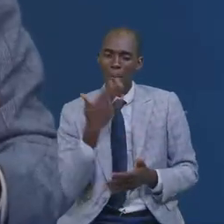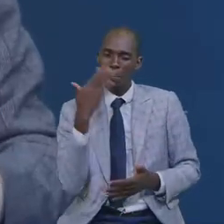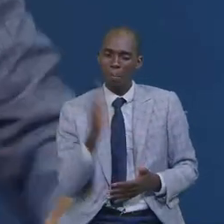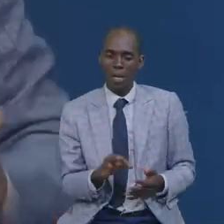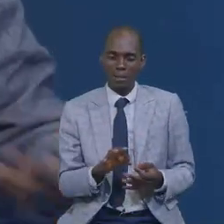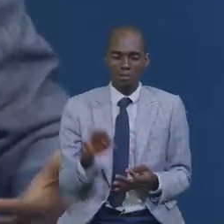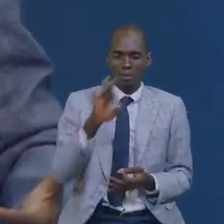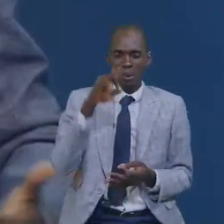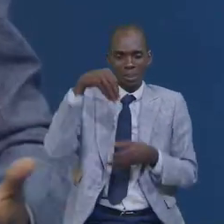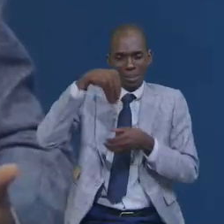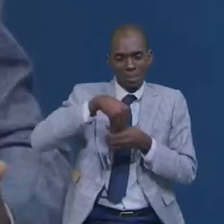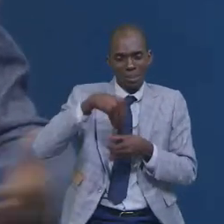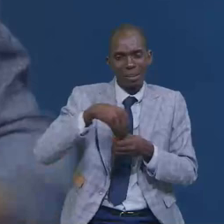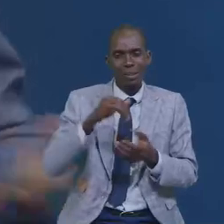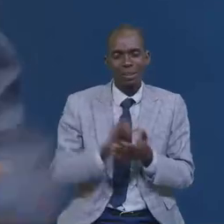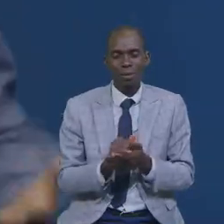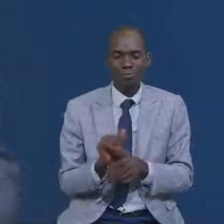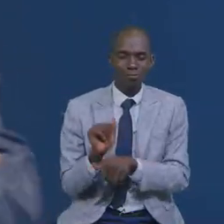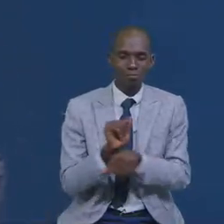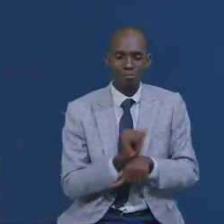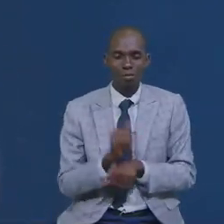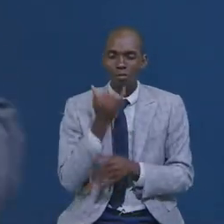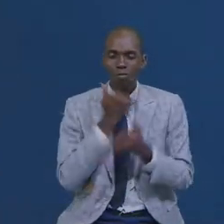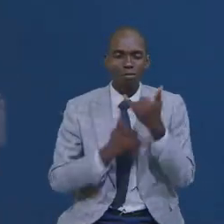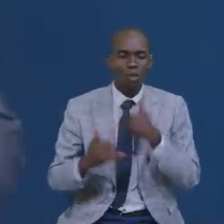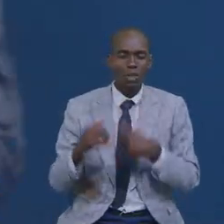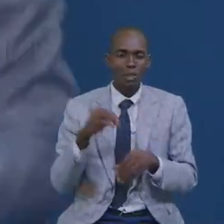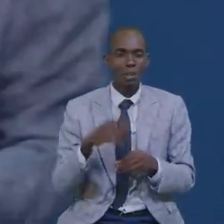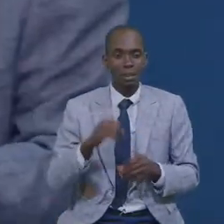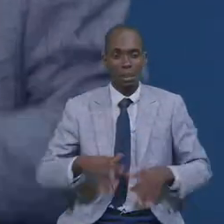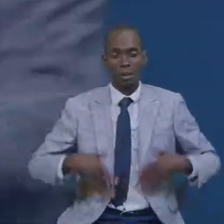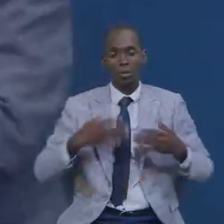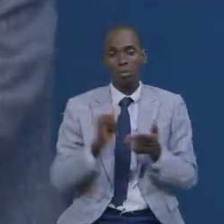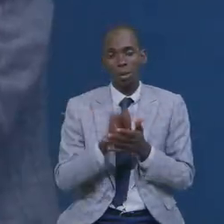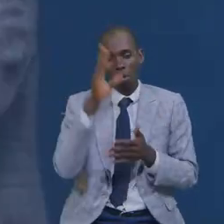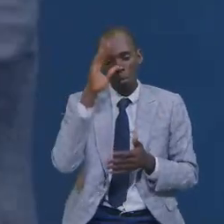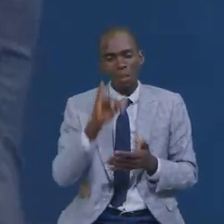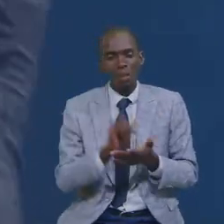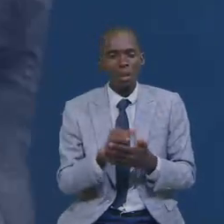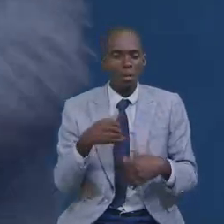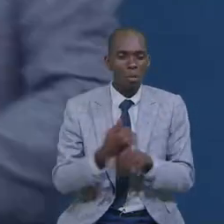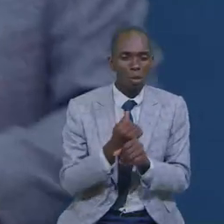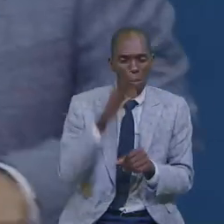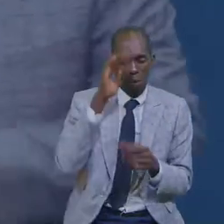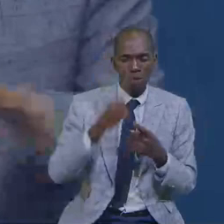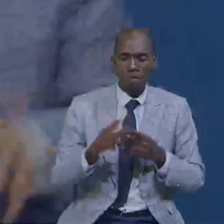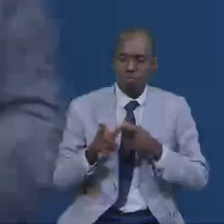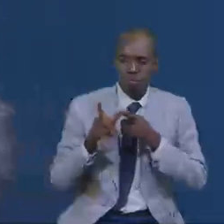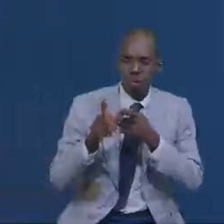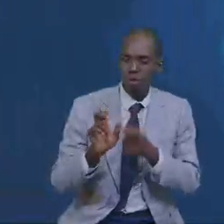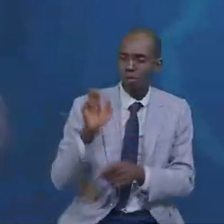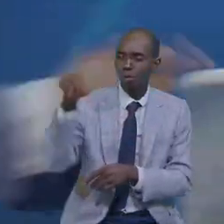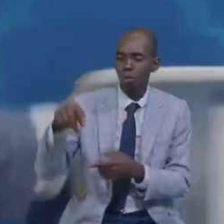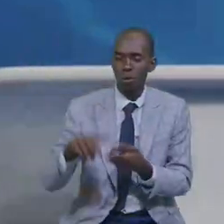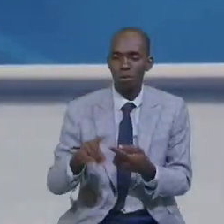ce mauvais esprit qui l'activait qu'il agitait et qu'il amenait à